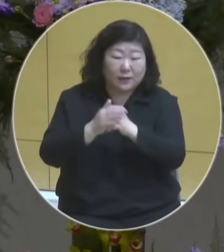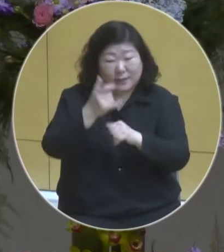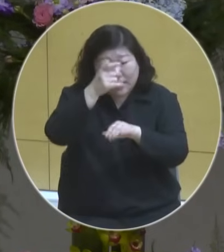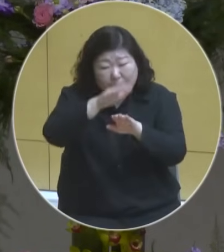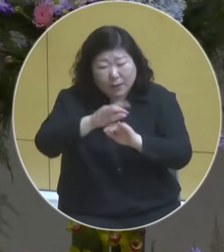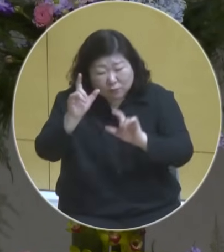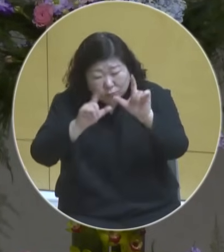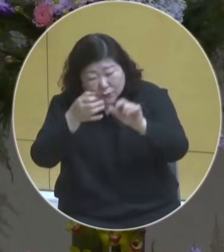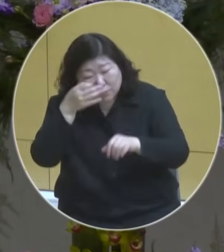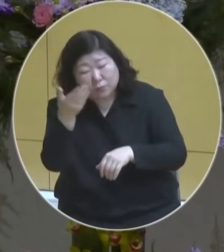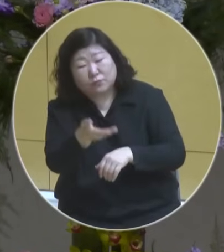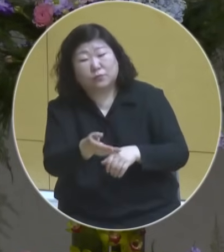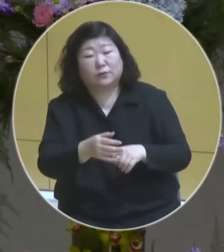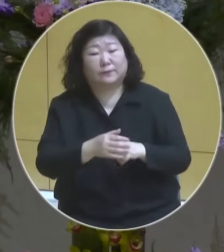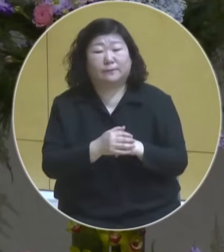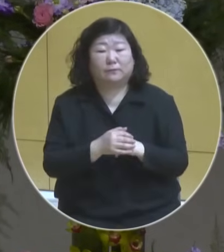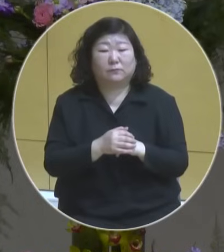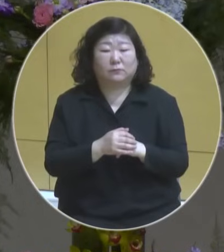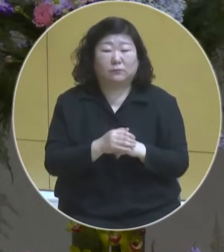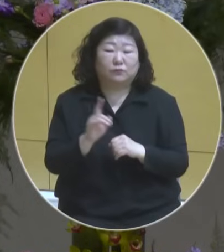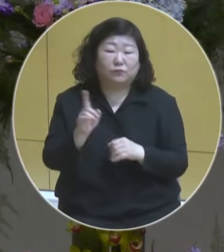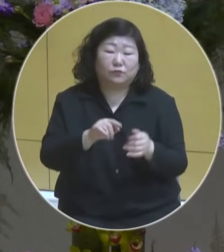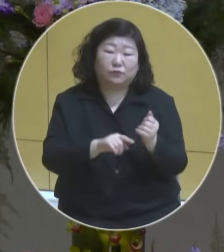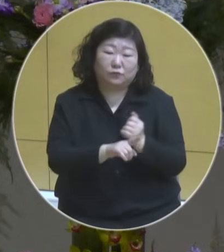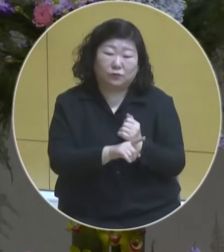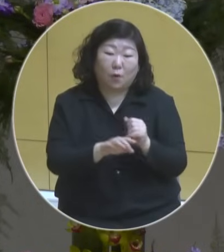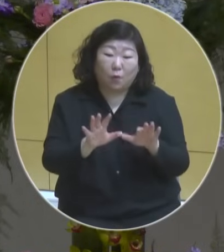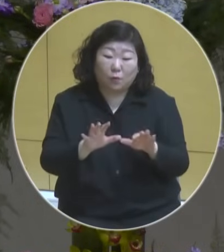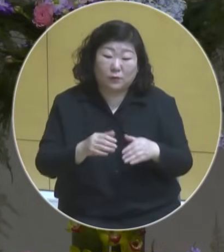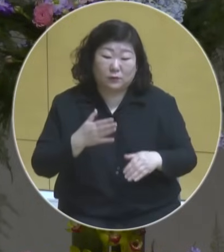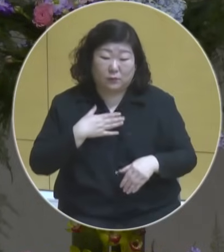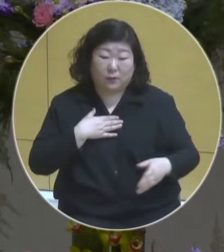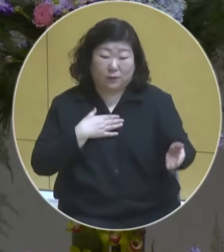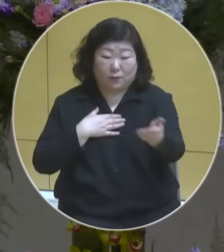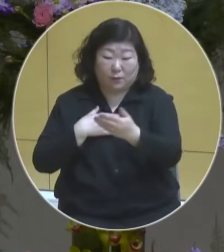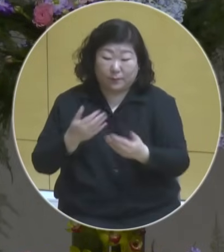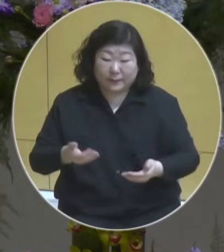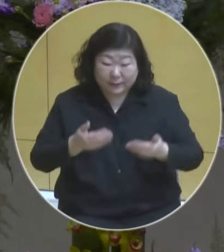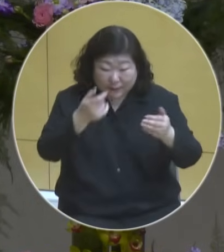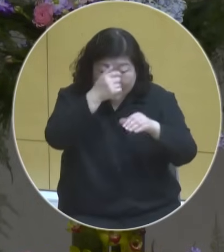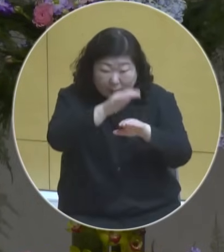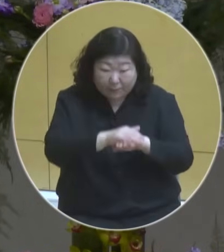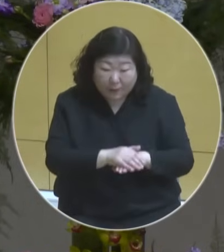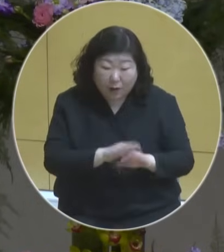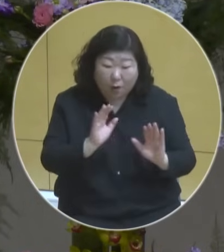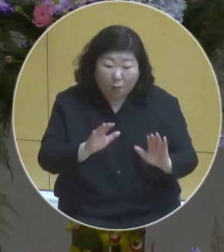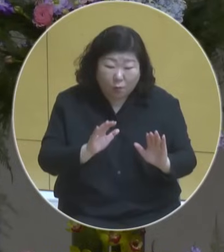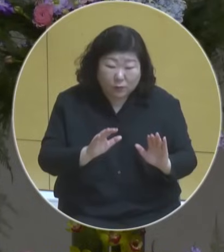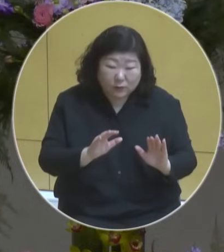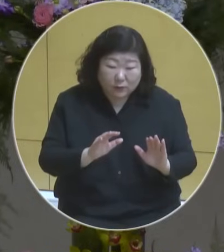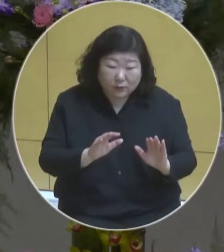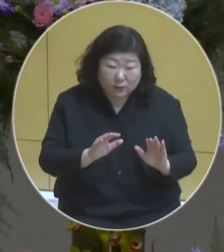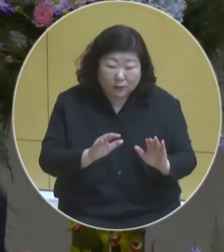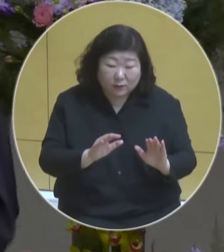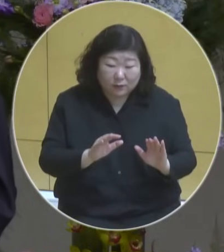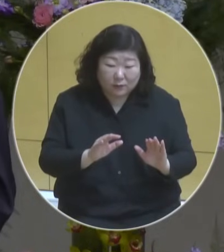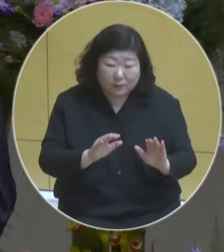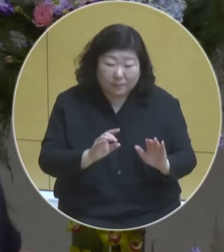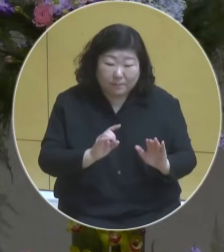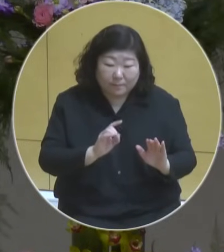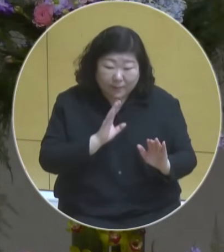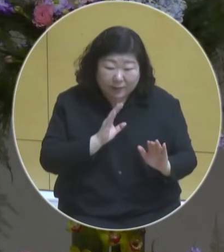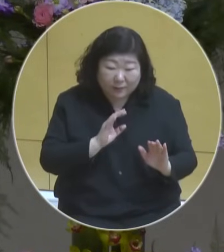무엇 말합니까 늘 여러분이 드리는 예배는 오늘이 예배 단순히 끊어진이 예배가 아니라이 예배는